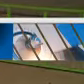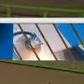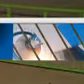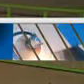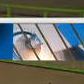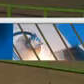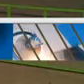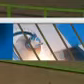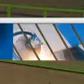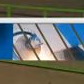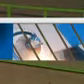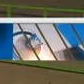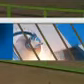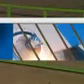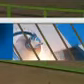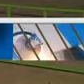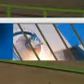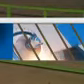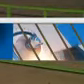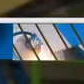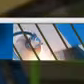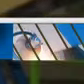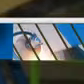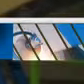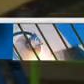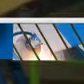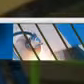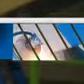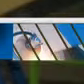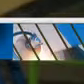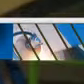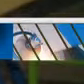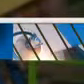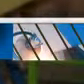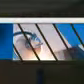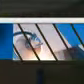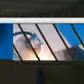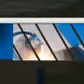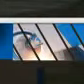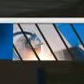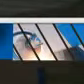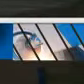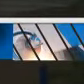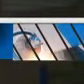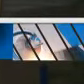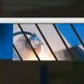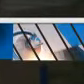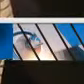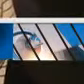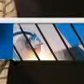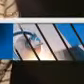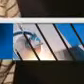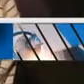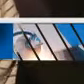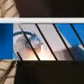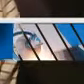Біз барған балауса ақшам ауданындағы ойын алаңында бүлдіршіндер асыр салып ойнап жүр. Олар да ата-аналар да алаңсыз.